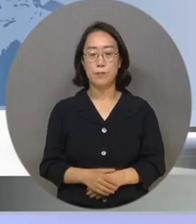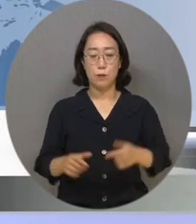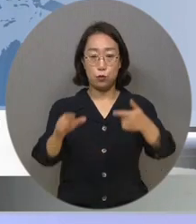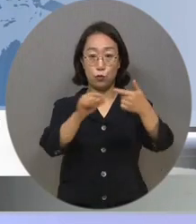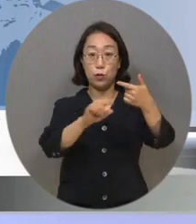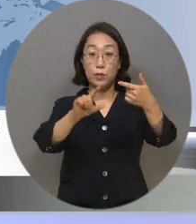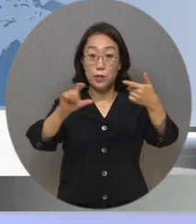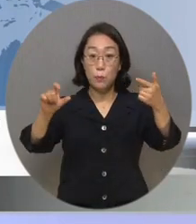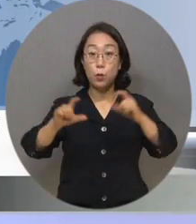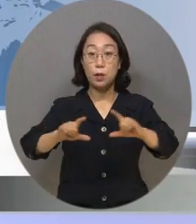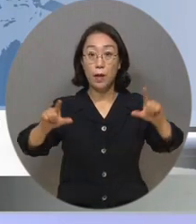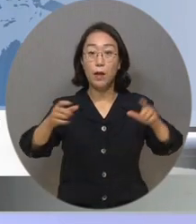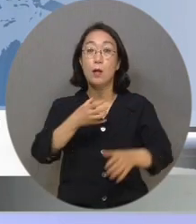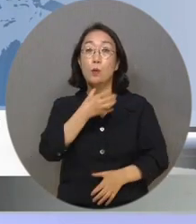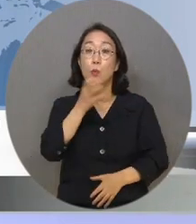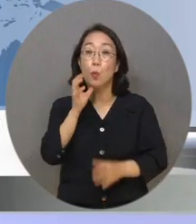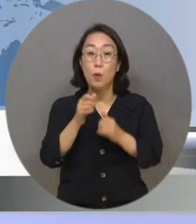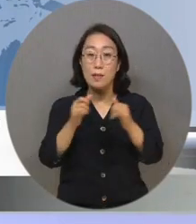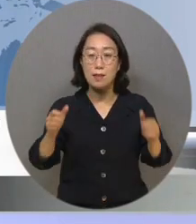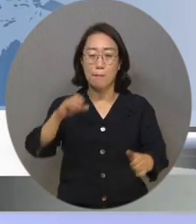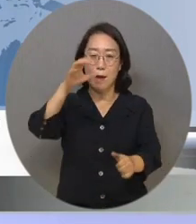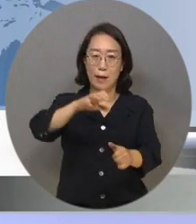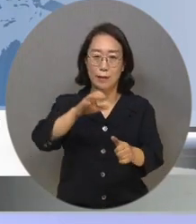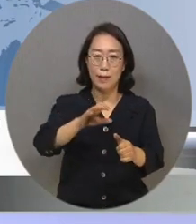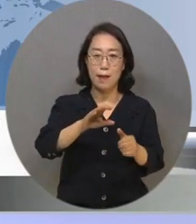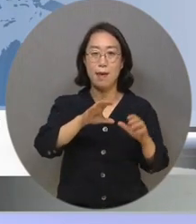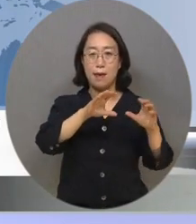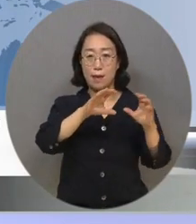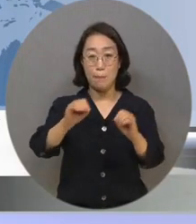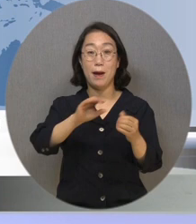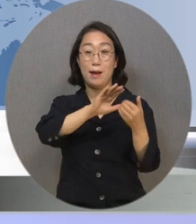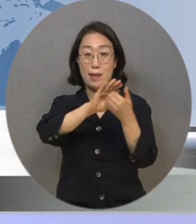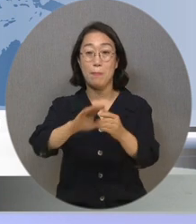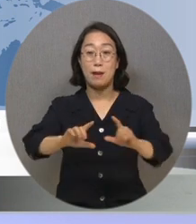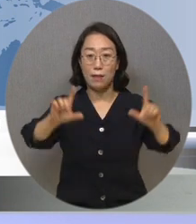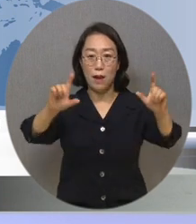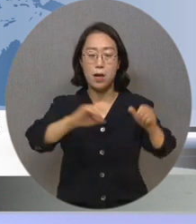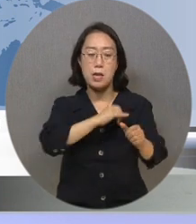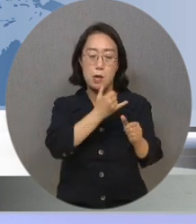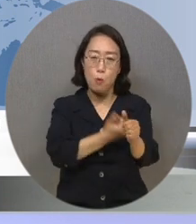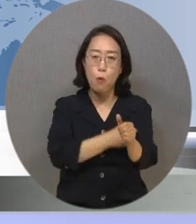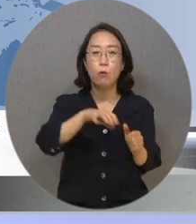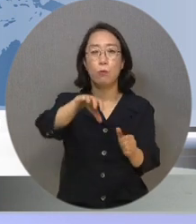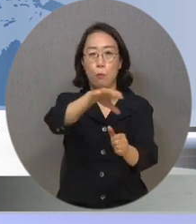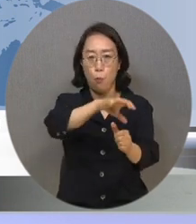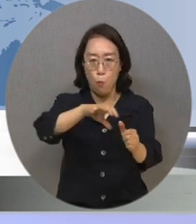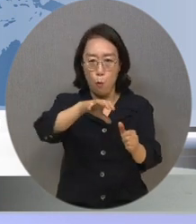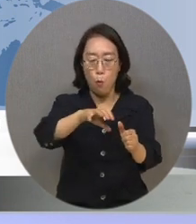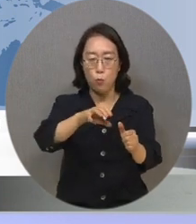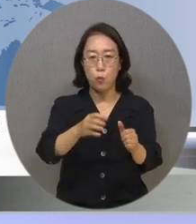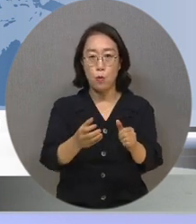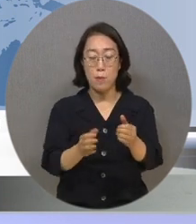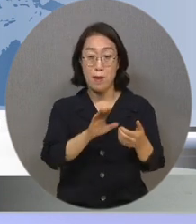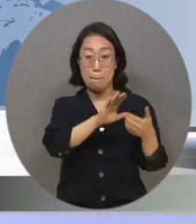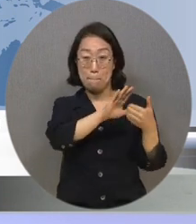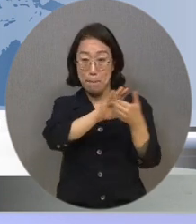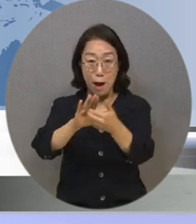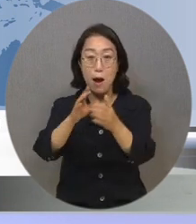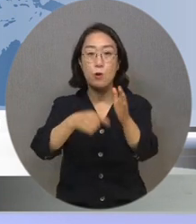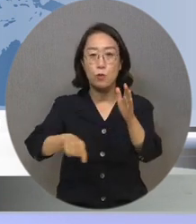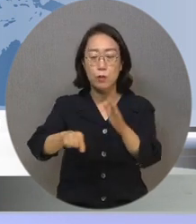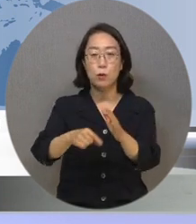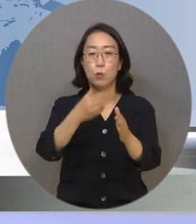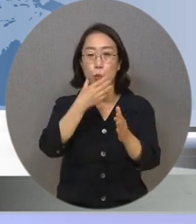지난 6월 15일은 노인 학대 예방에 날이었는데요 노인의 인권을 보호하고 학대를 예방하기 위해이